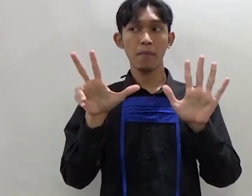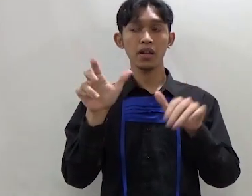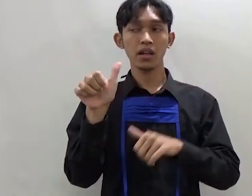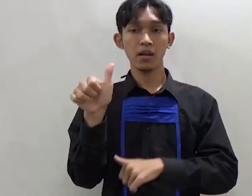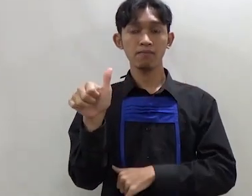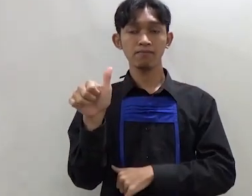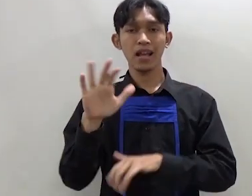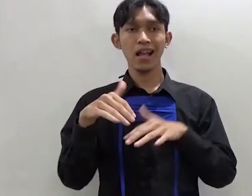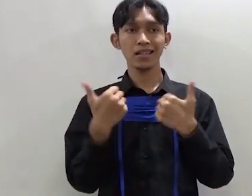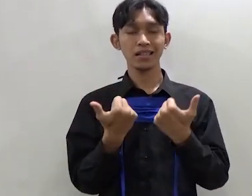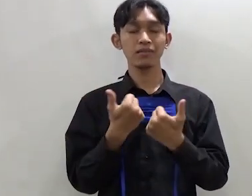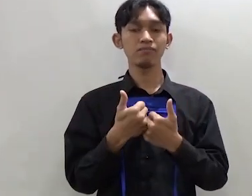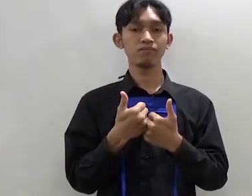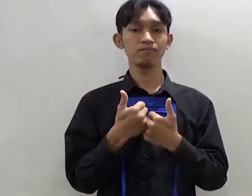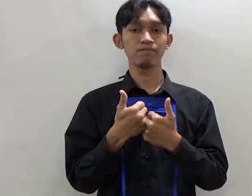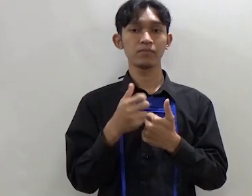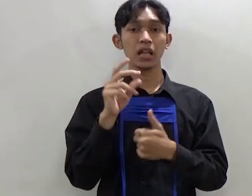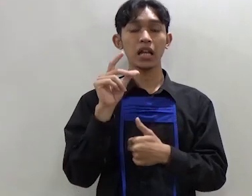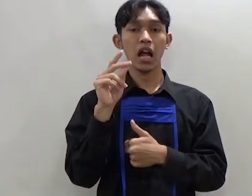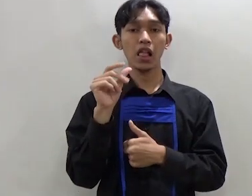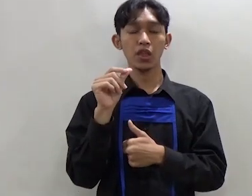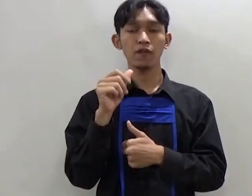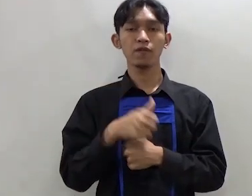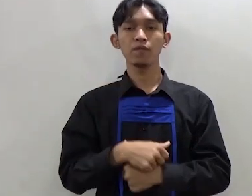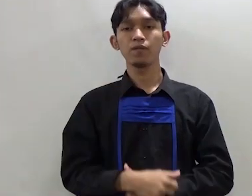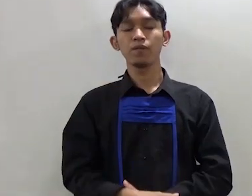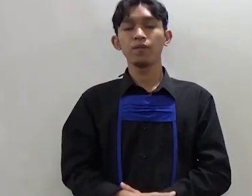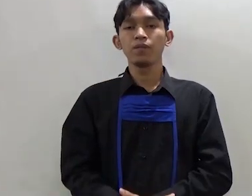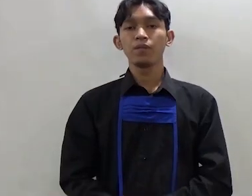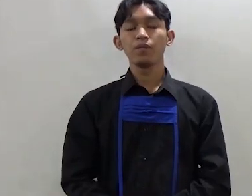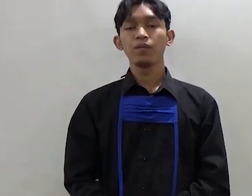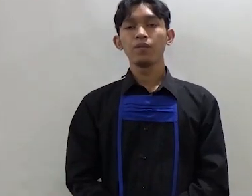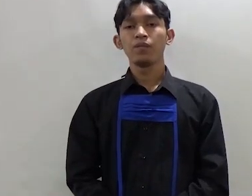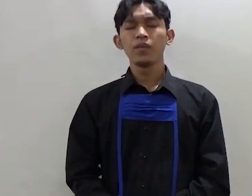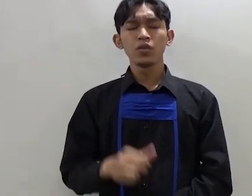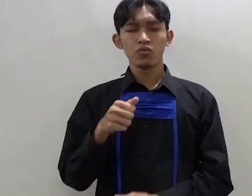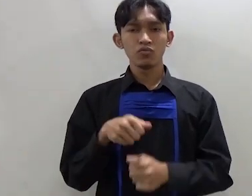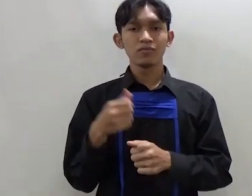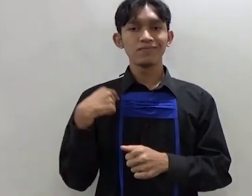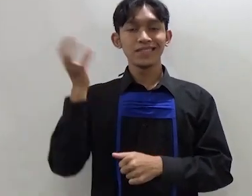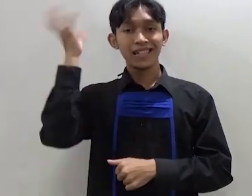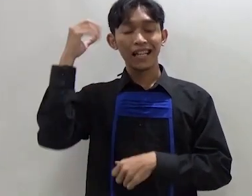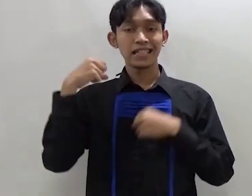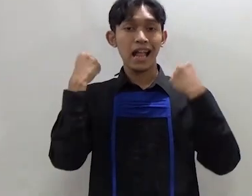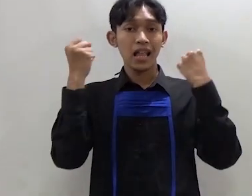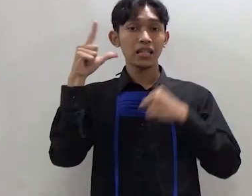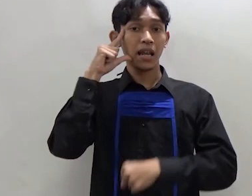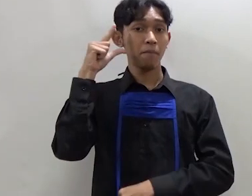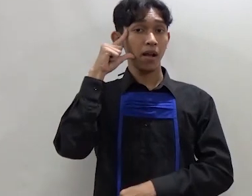Sesuai dengan anjuran pemerintah pusat untuk meniadakan kegiatan yang